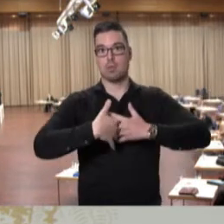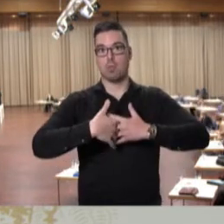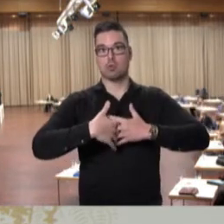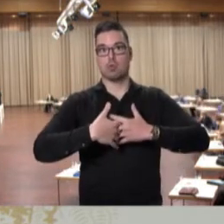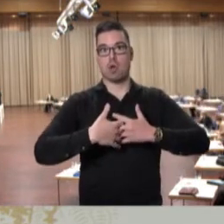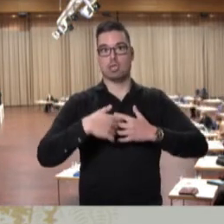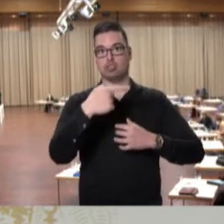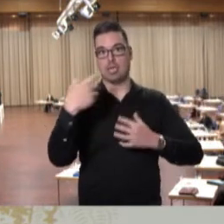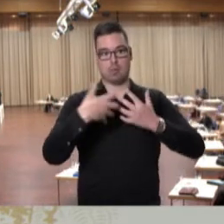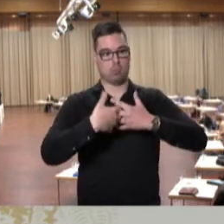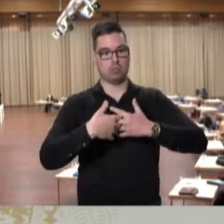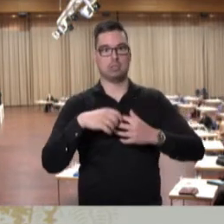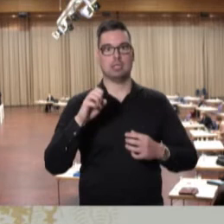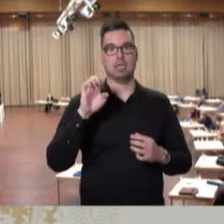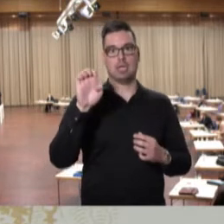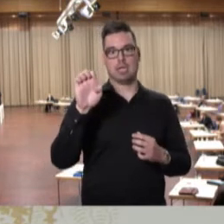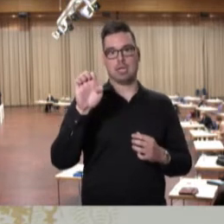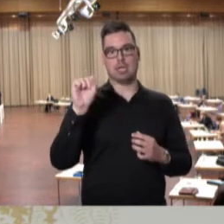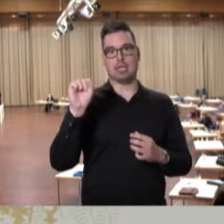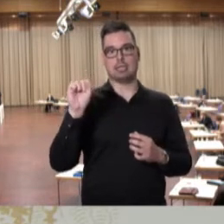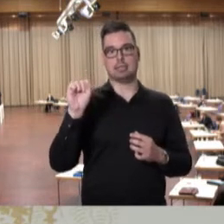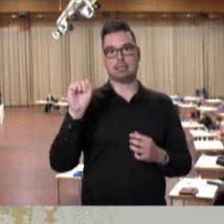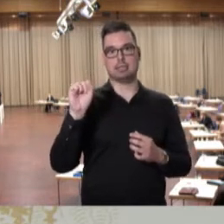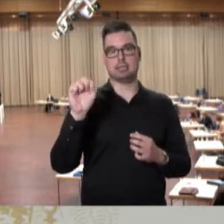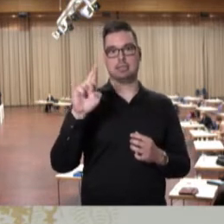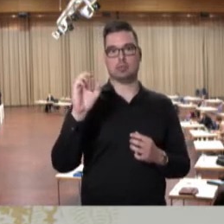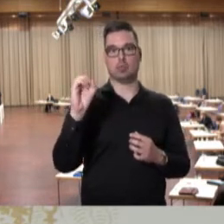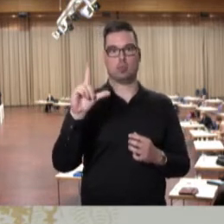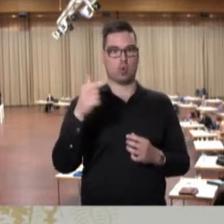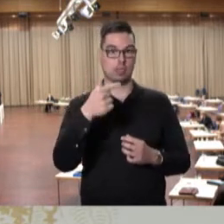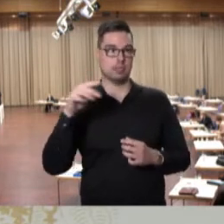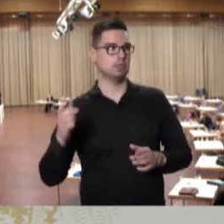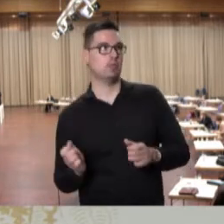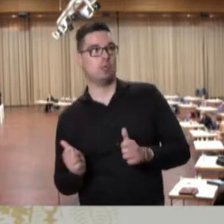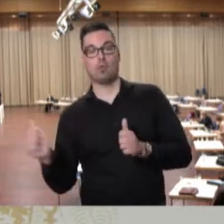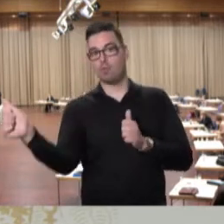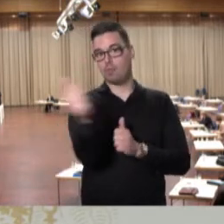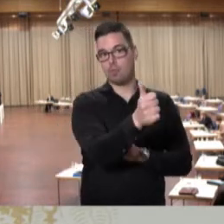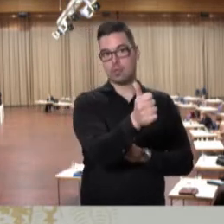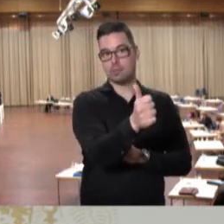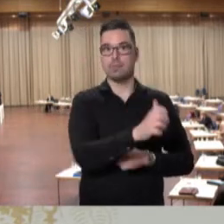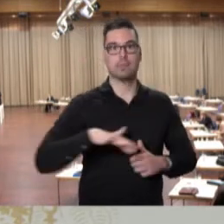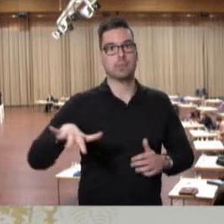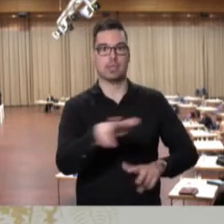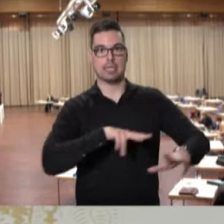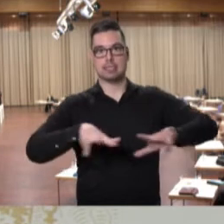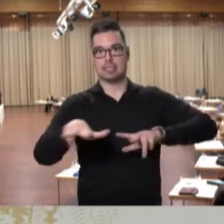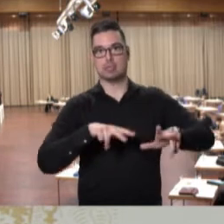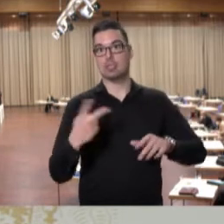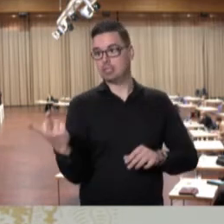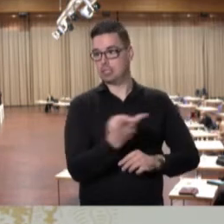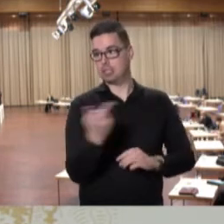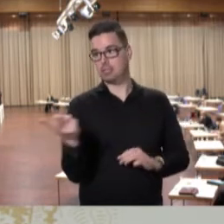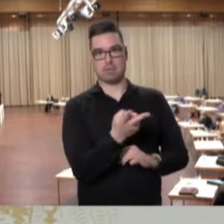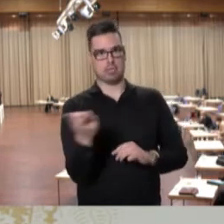und hat seine tochter ist wollte schon mal vor geschickt die landesregierung wird daher aufgefordert mit diesen beiden global